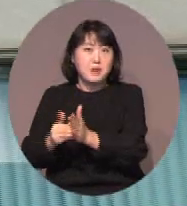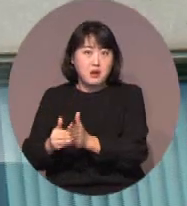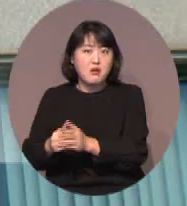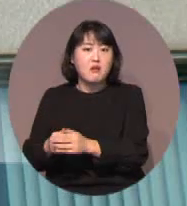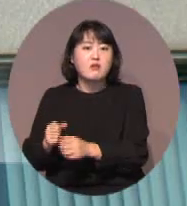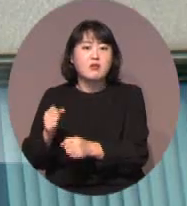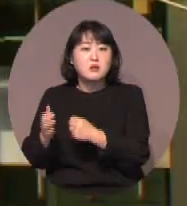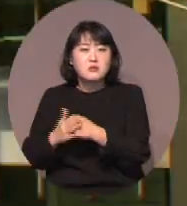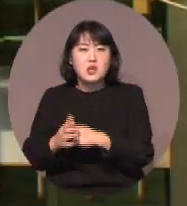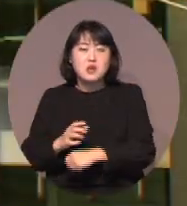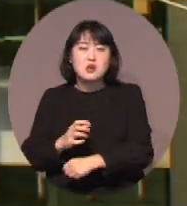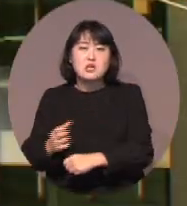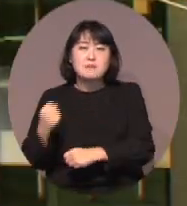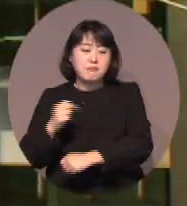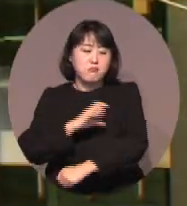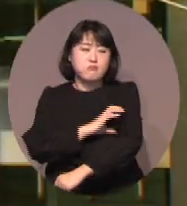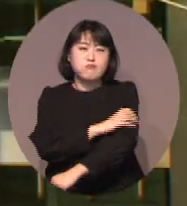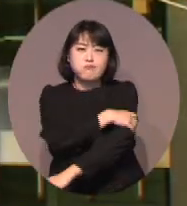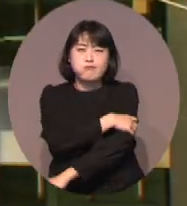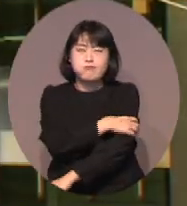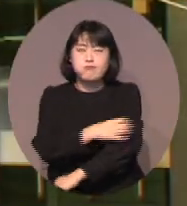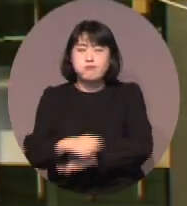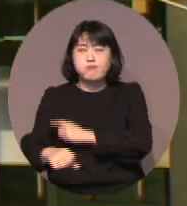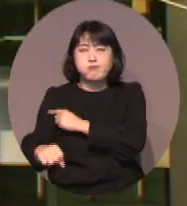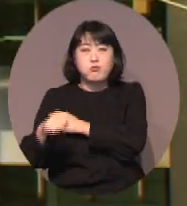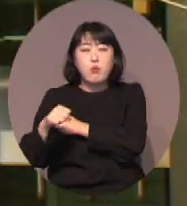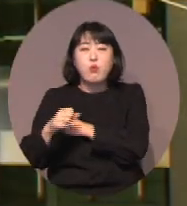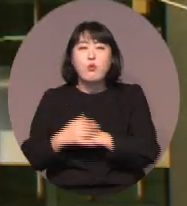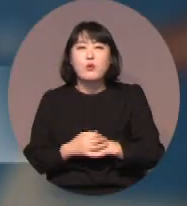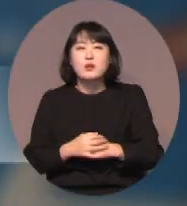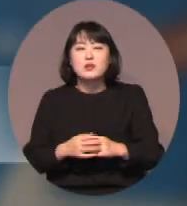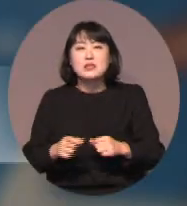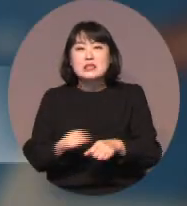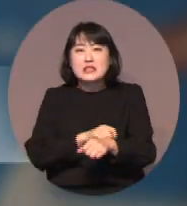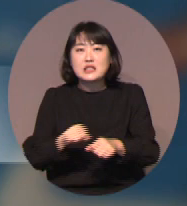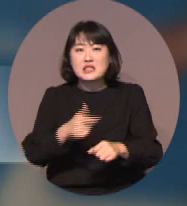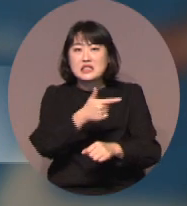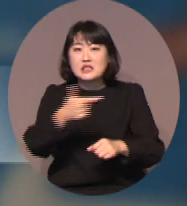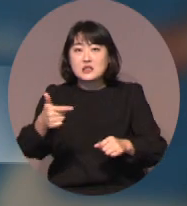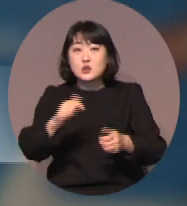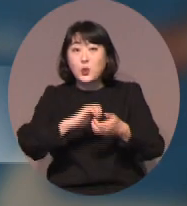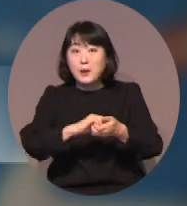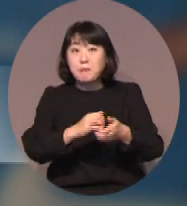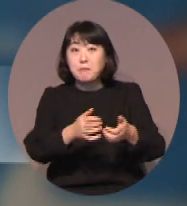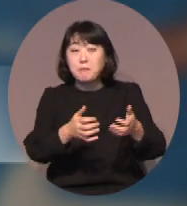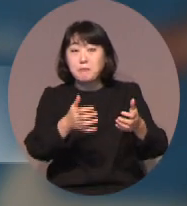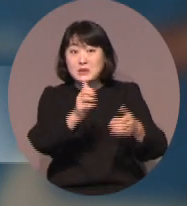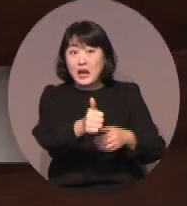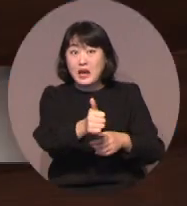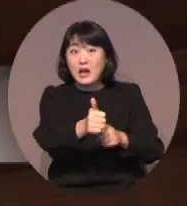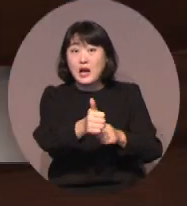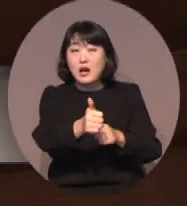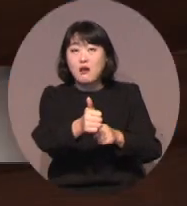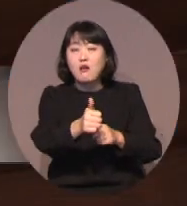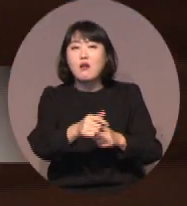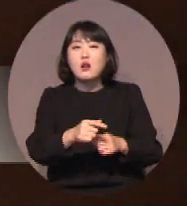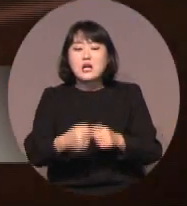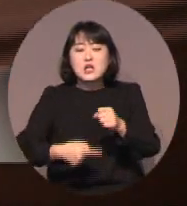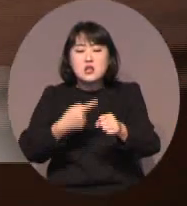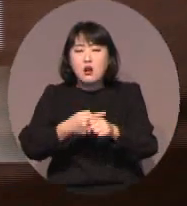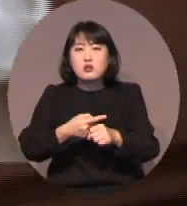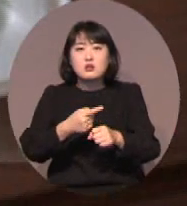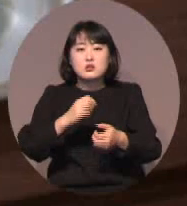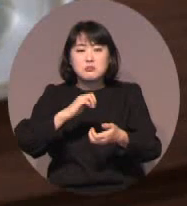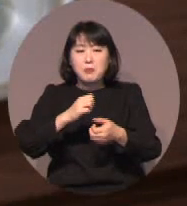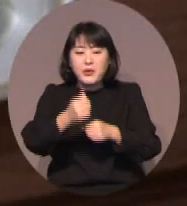사업에서 사실상 전권을 쥐고 있습니다 특히 자산 규모가 큰 조합에 두는 비상임 조합장은 연임 제한이